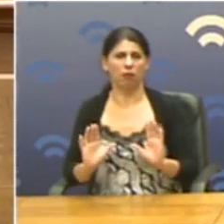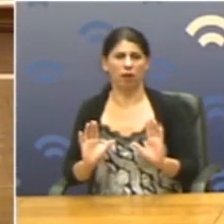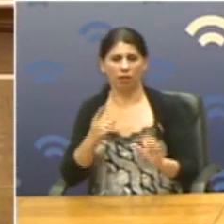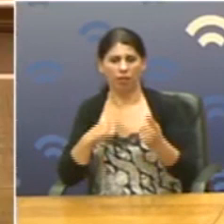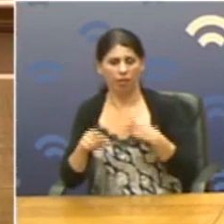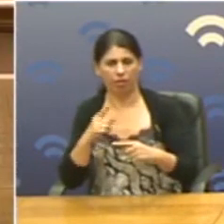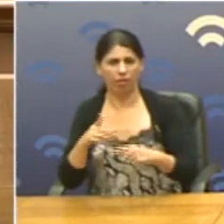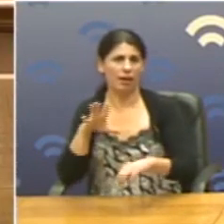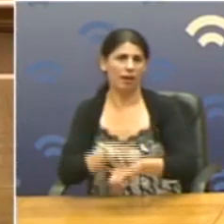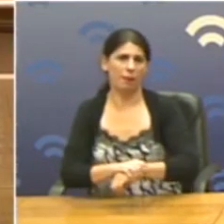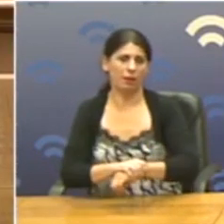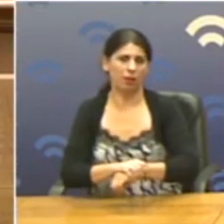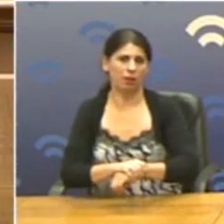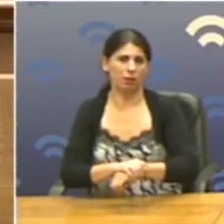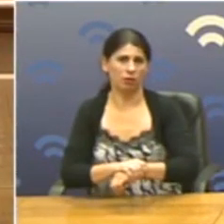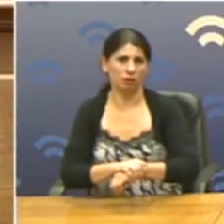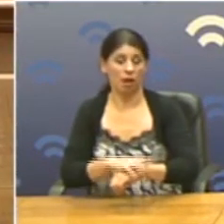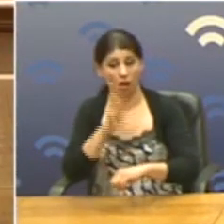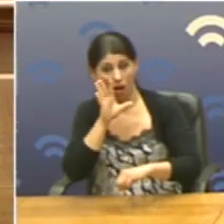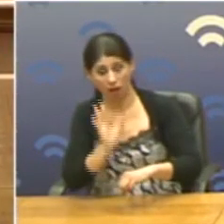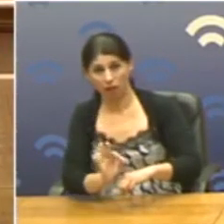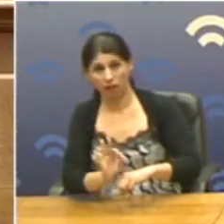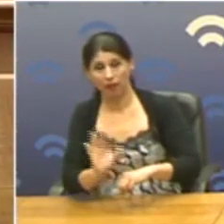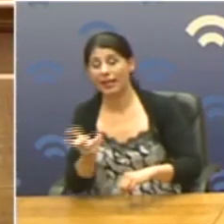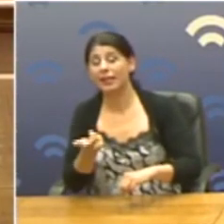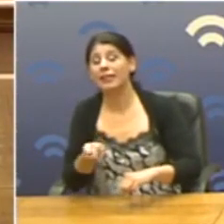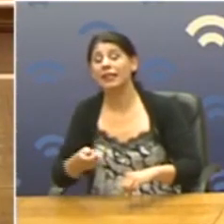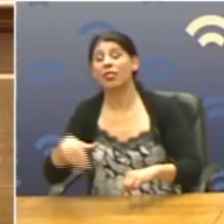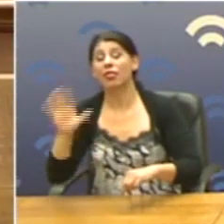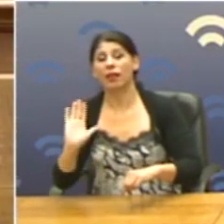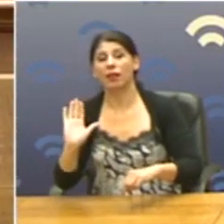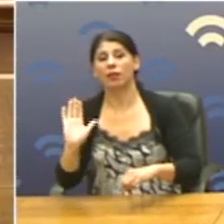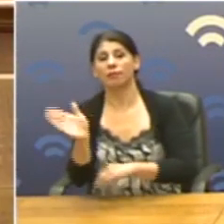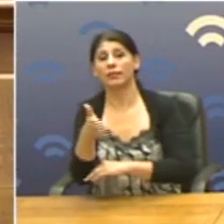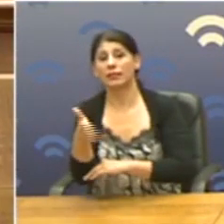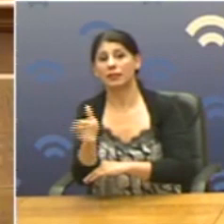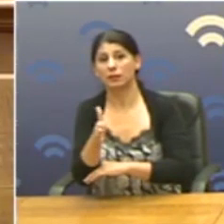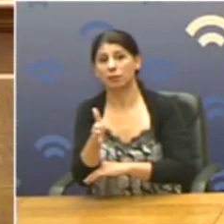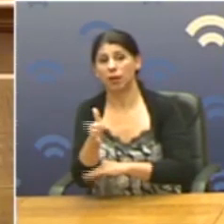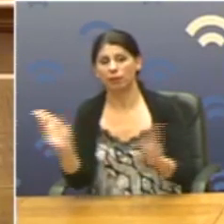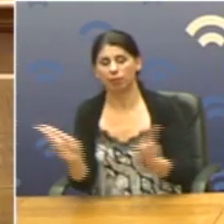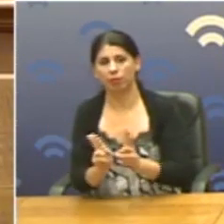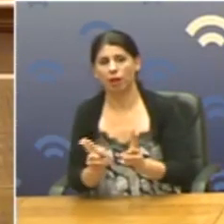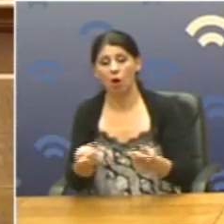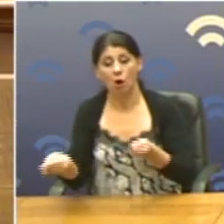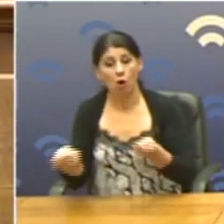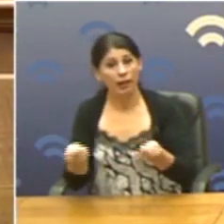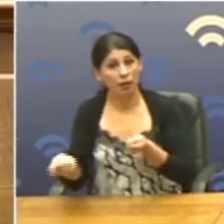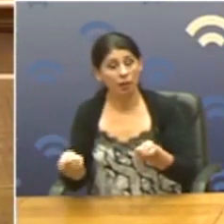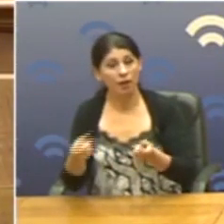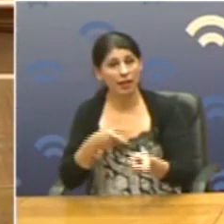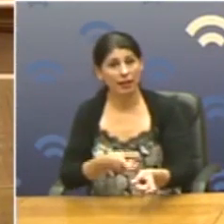εν αμαρτίες. Αλήθεια, γιατί δεν κάνατε σημαία σας την πάταξη του οργανωμένου